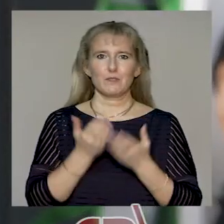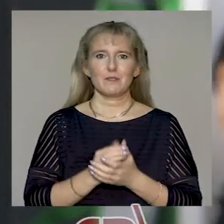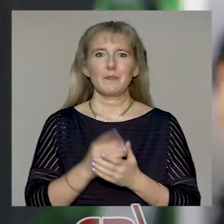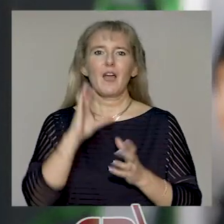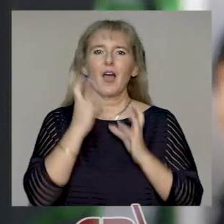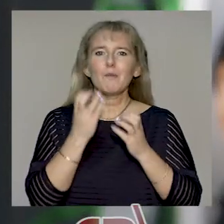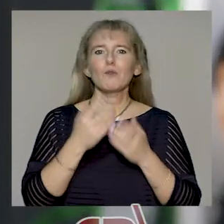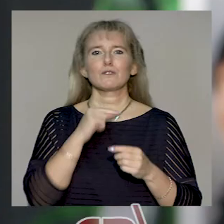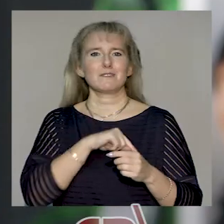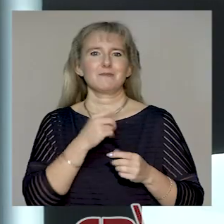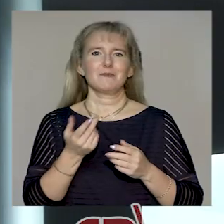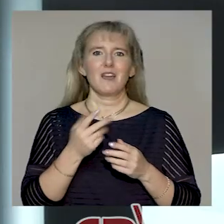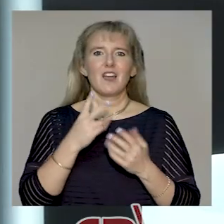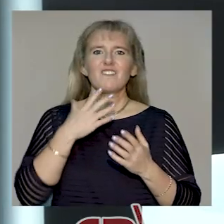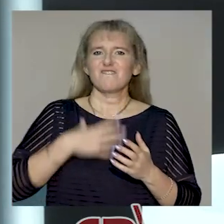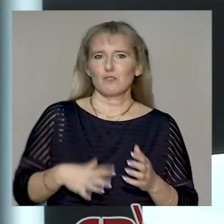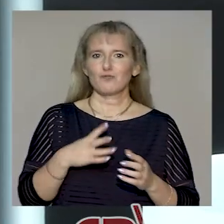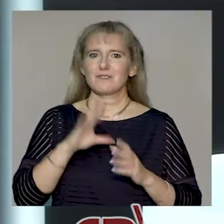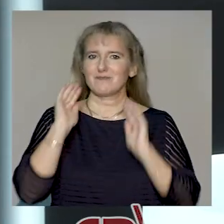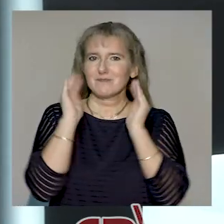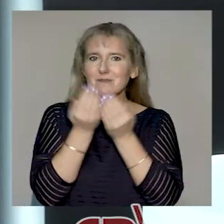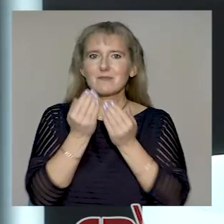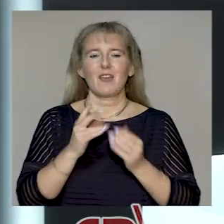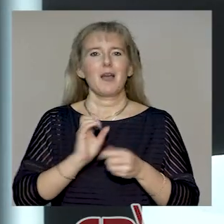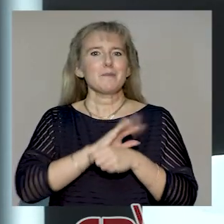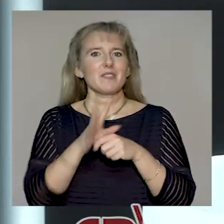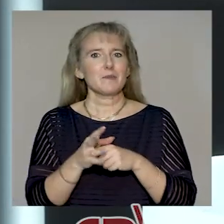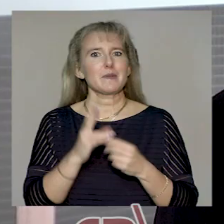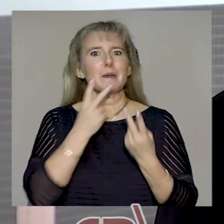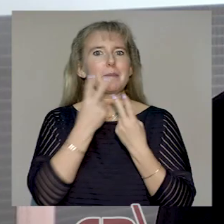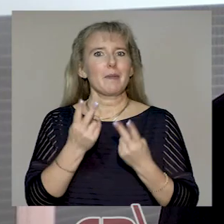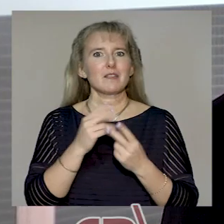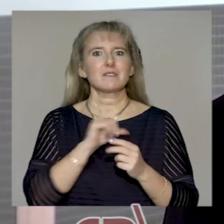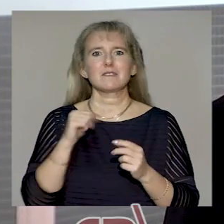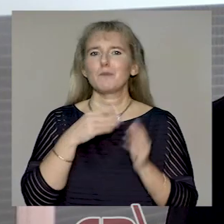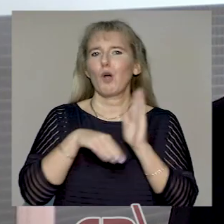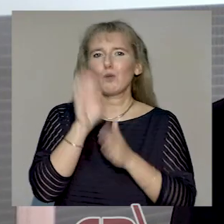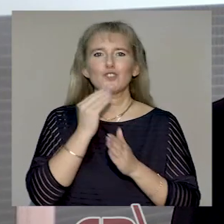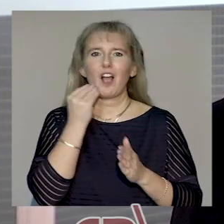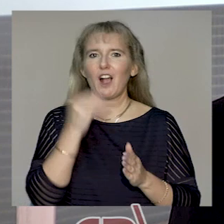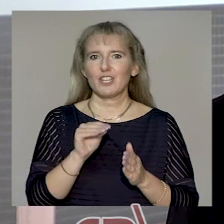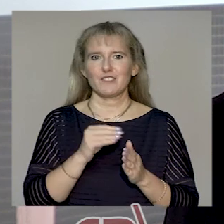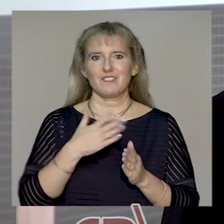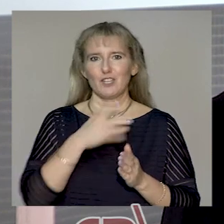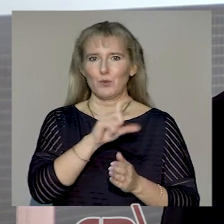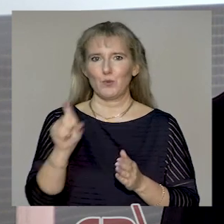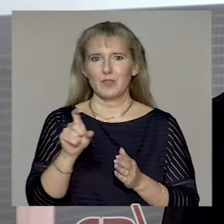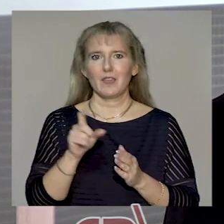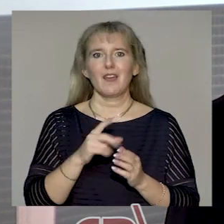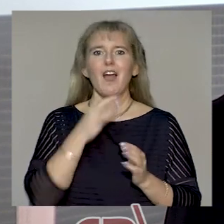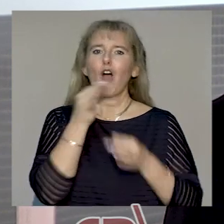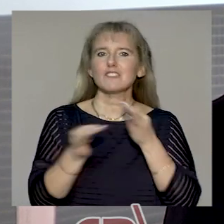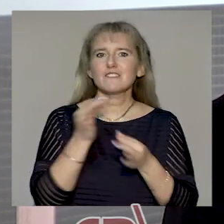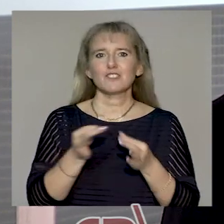эмоции. Эмоции вынуждены самоизоляции. В пандемии в России проявились, на мой взгляд, самые лучшие качества наших